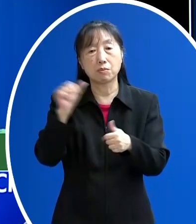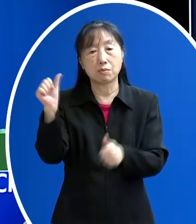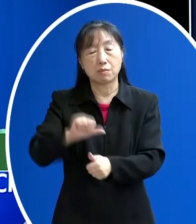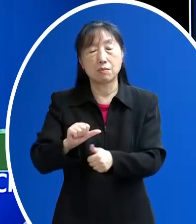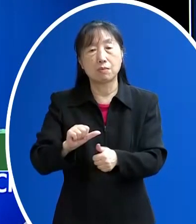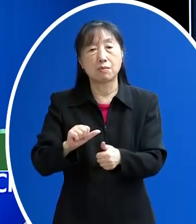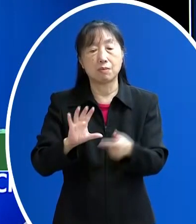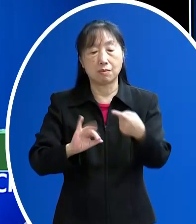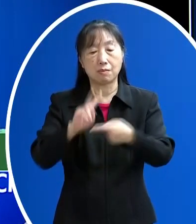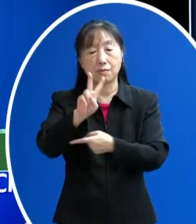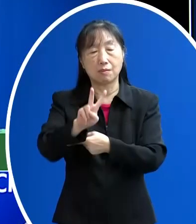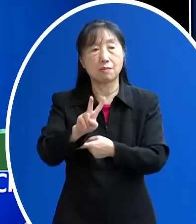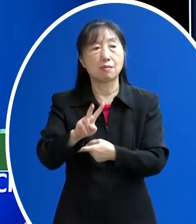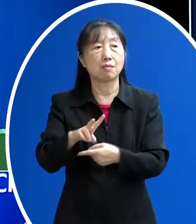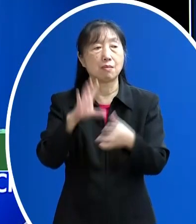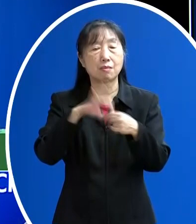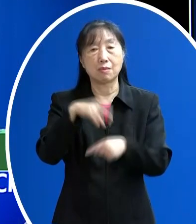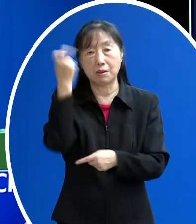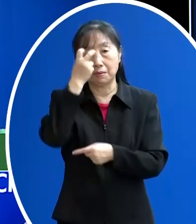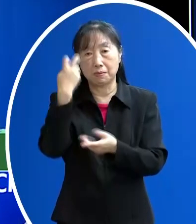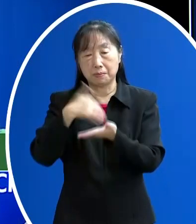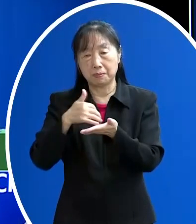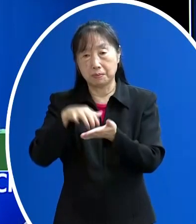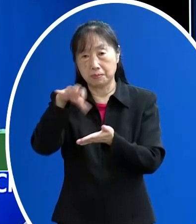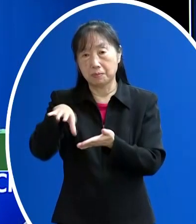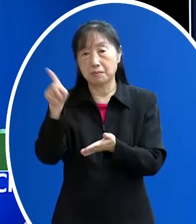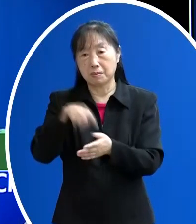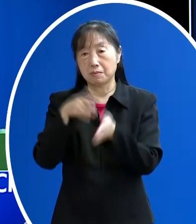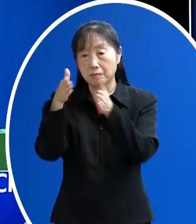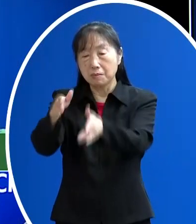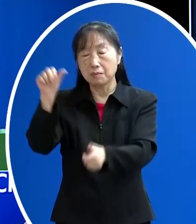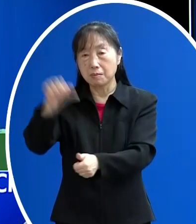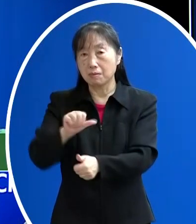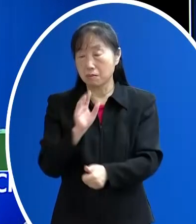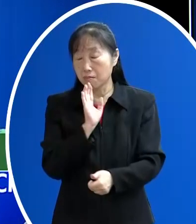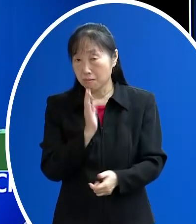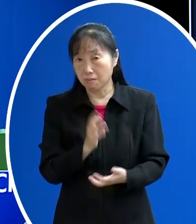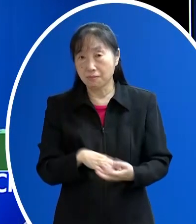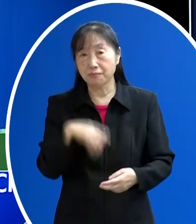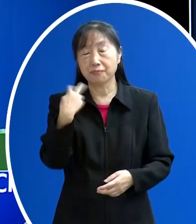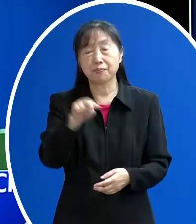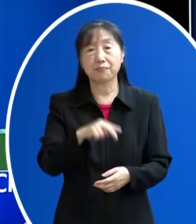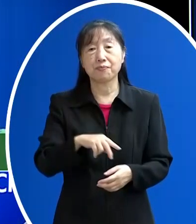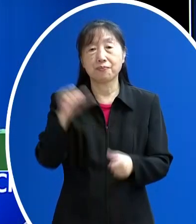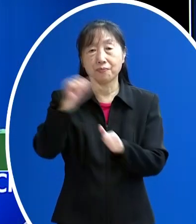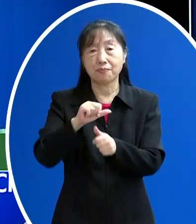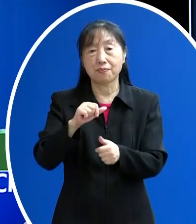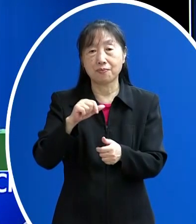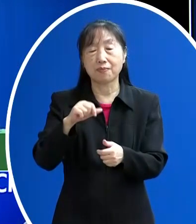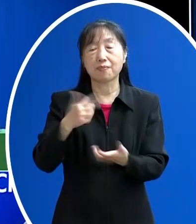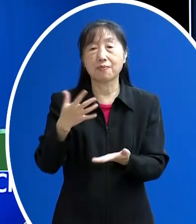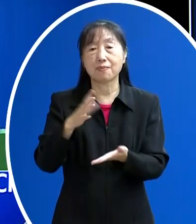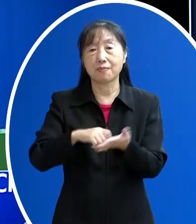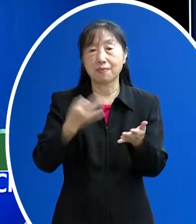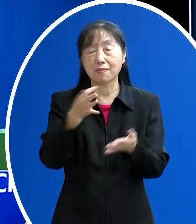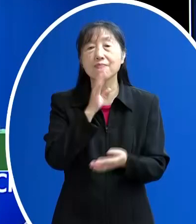部查核才扣罚高端？第二题是依照扣罚金额推算，一剂高端疫苗要